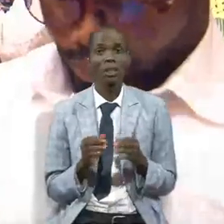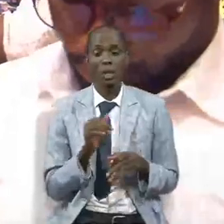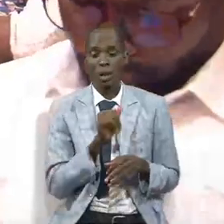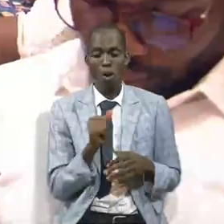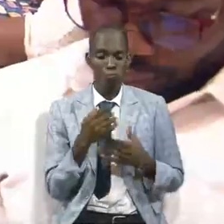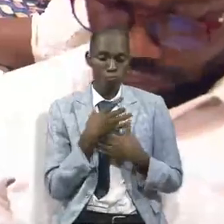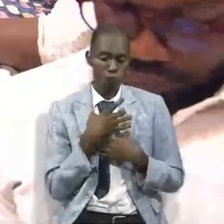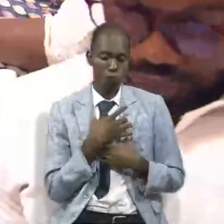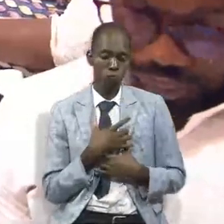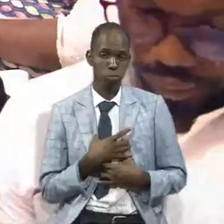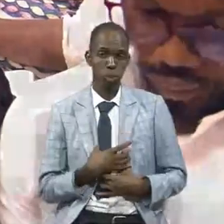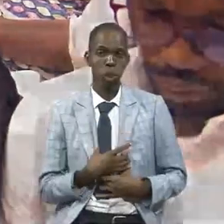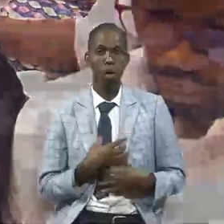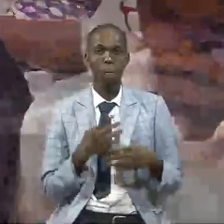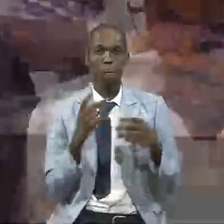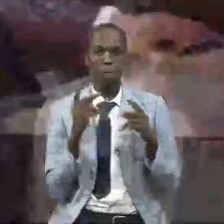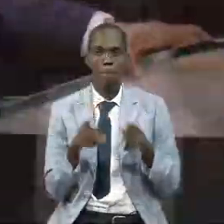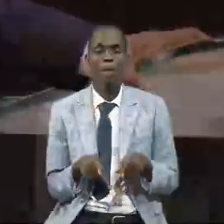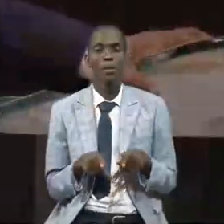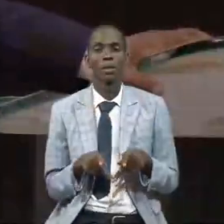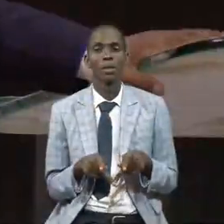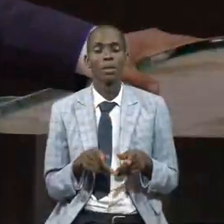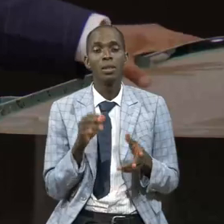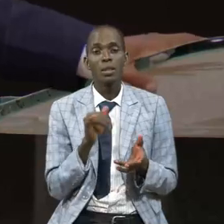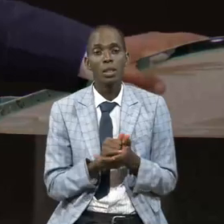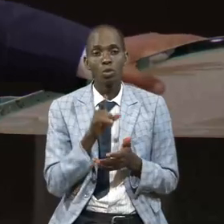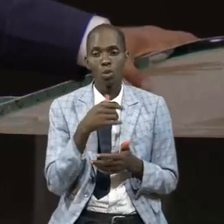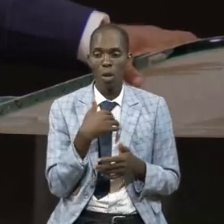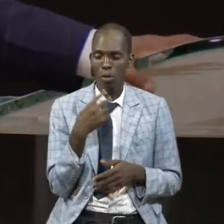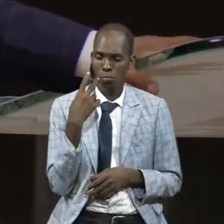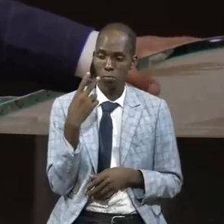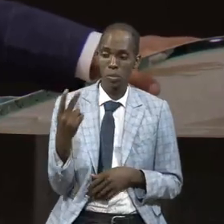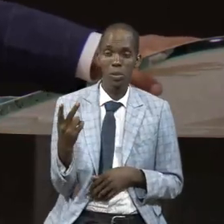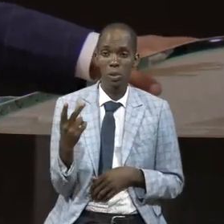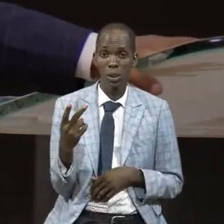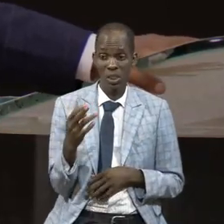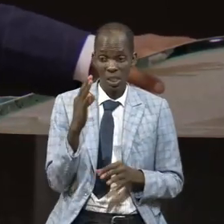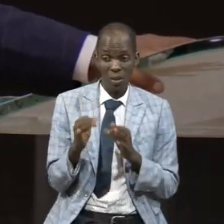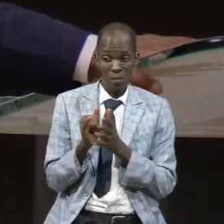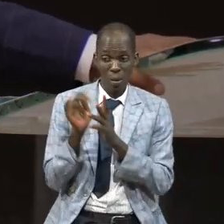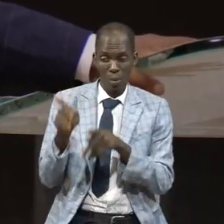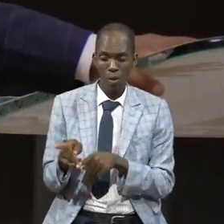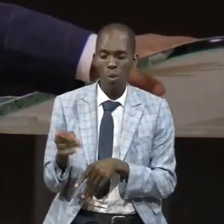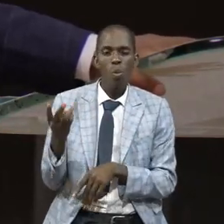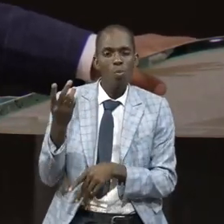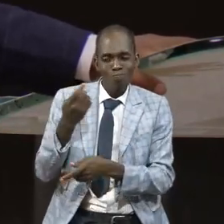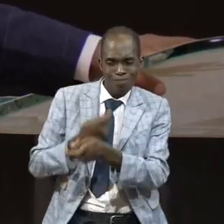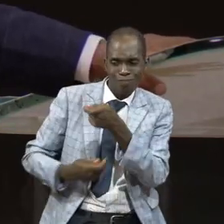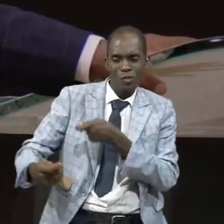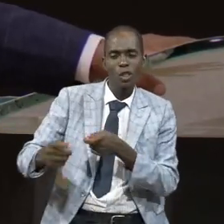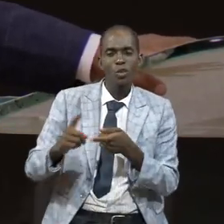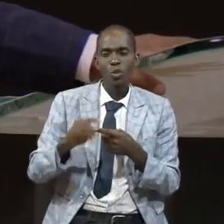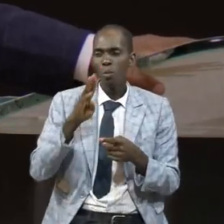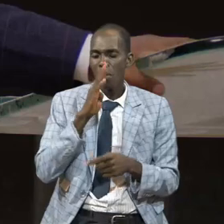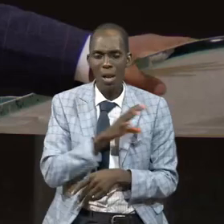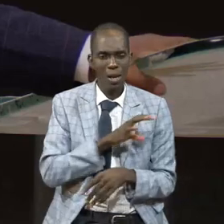Si une personne affamée que vous avez vue, si vous étiez Christ